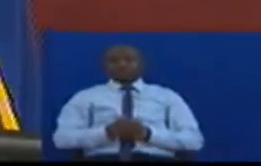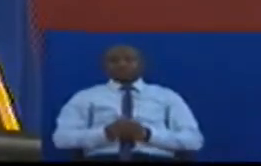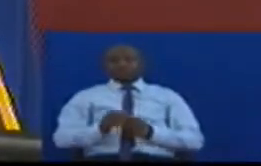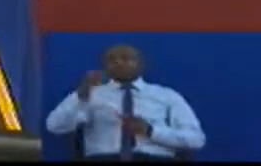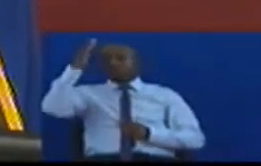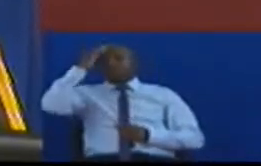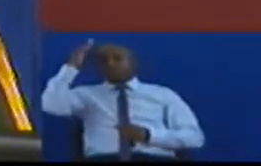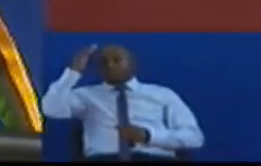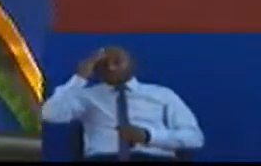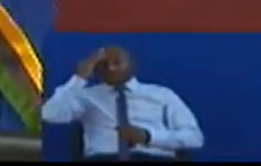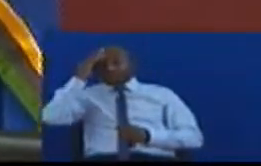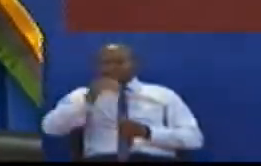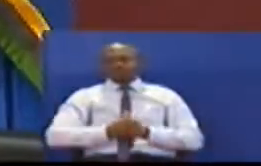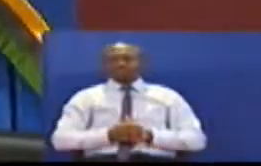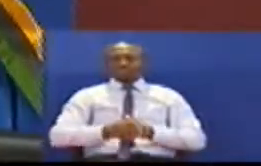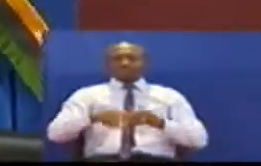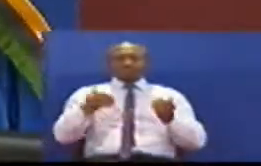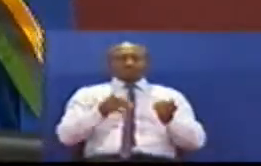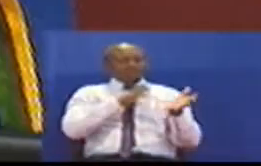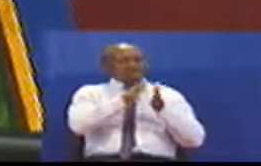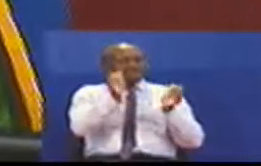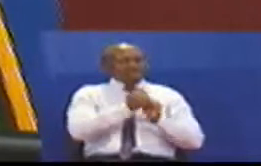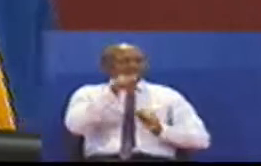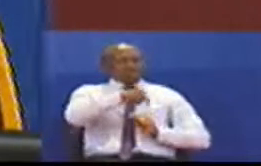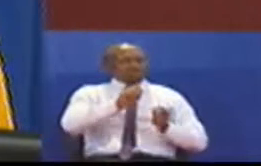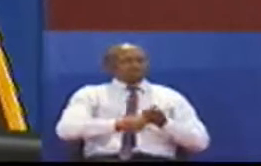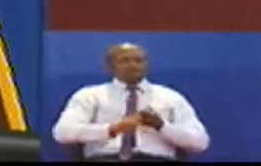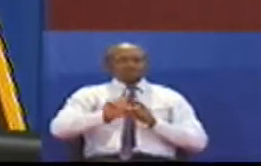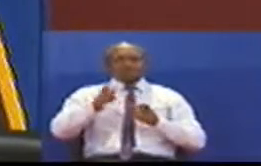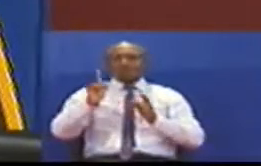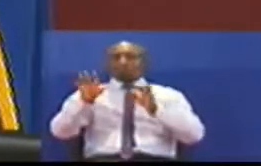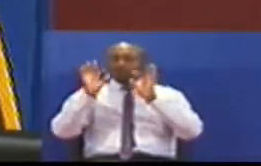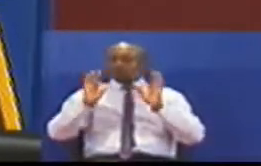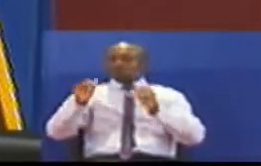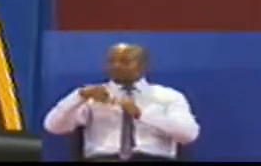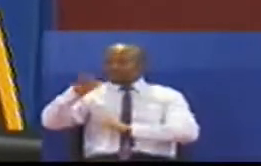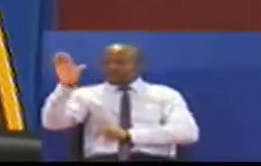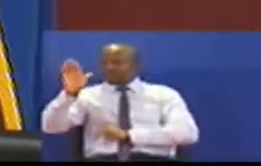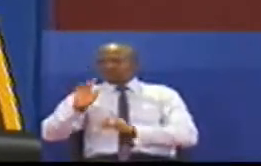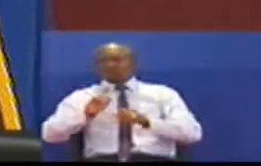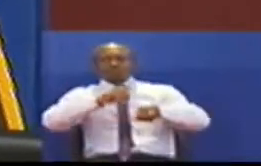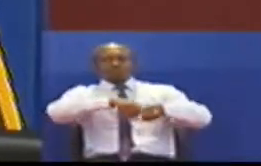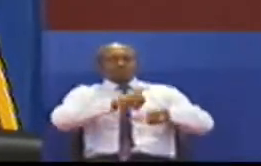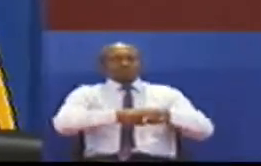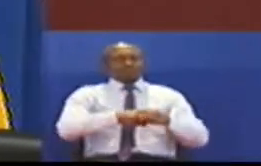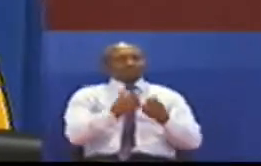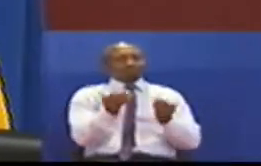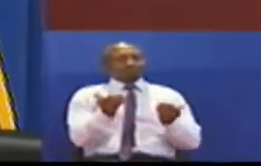kujua kusemea jambo hili, lakini inapendeza zaidi when you train